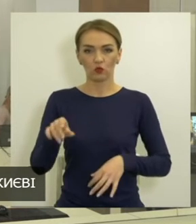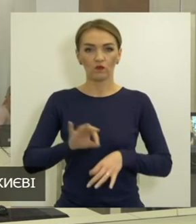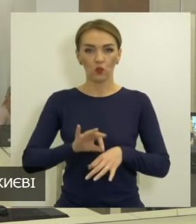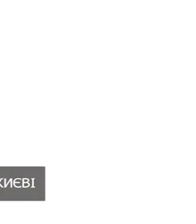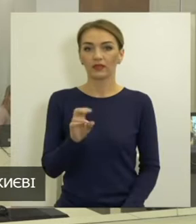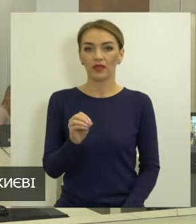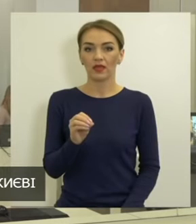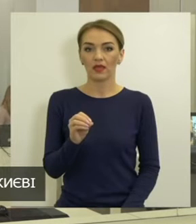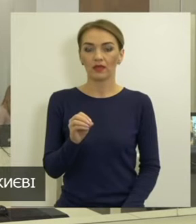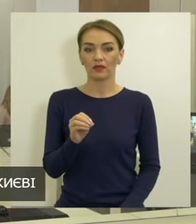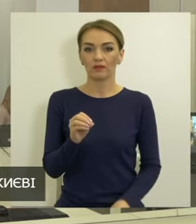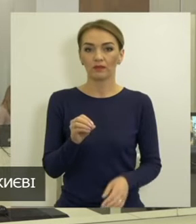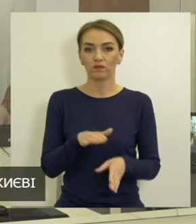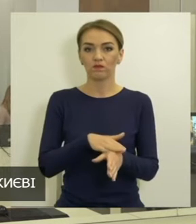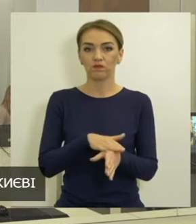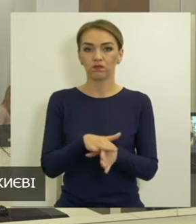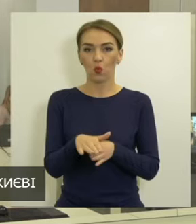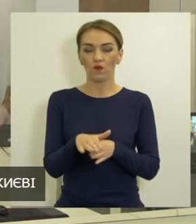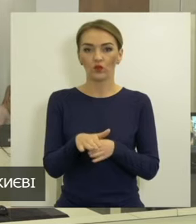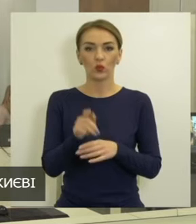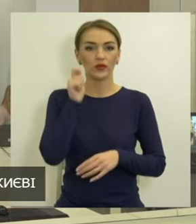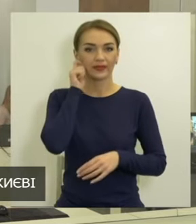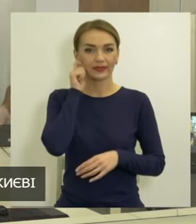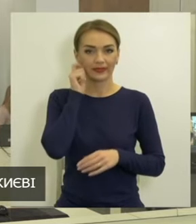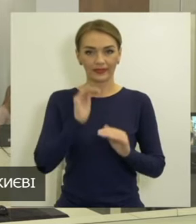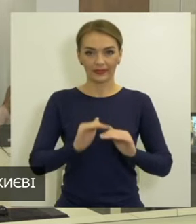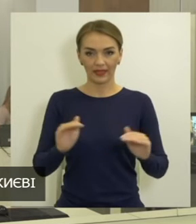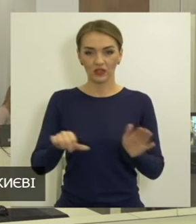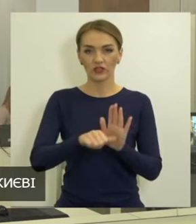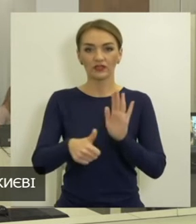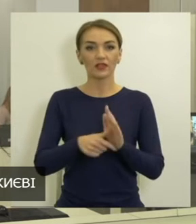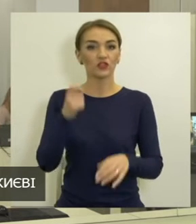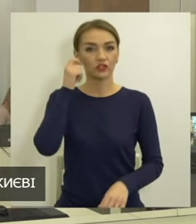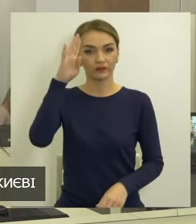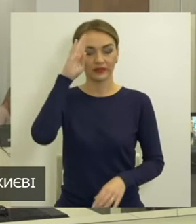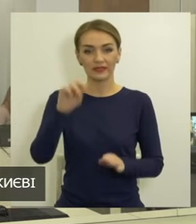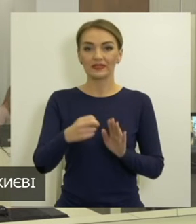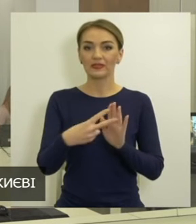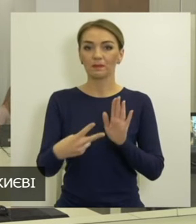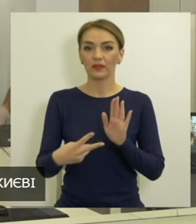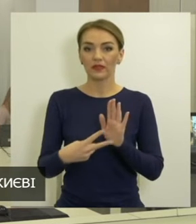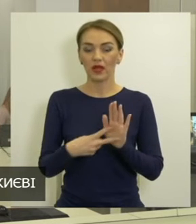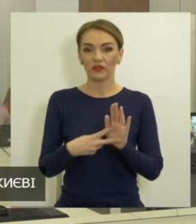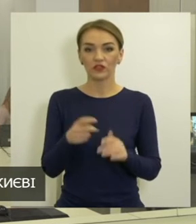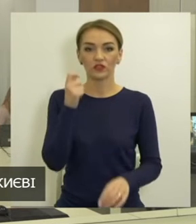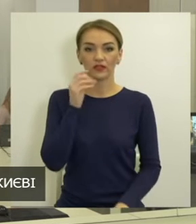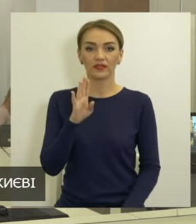2 дітей, 16-річний хлопець та 17-річна дівчина.